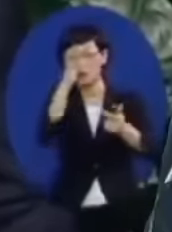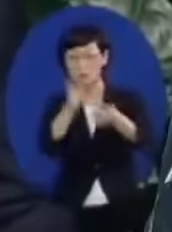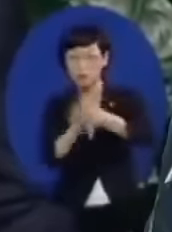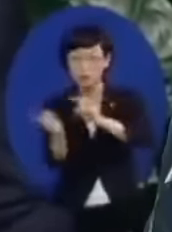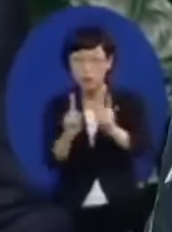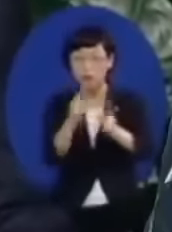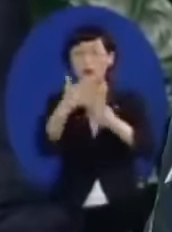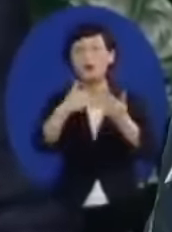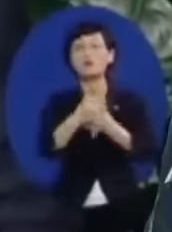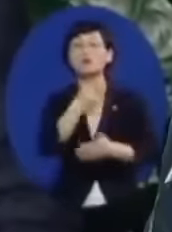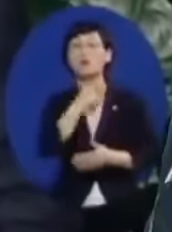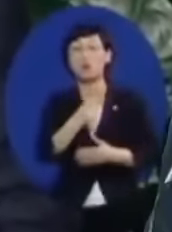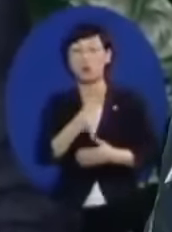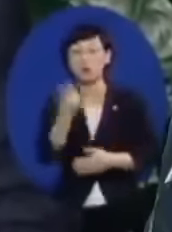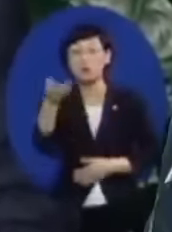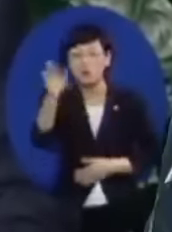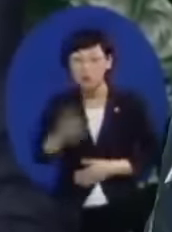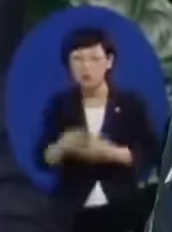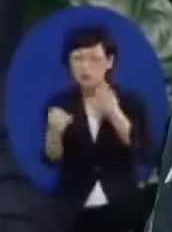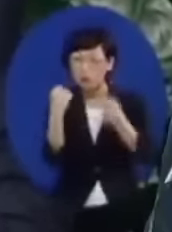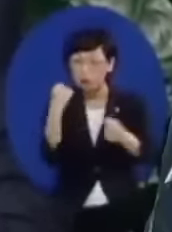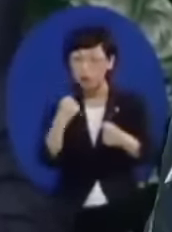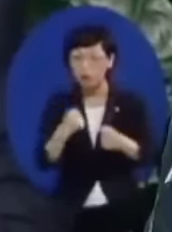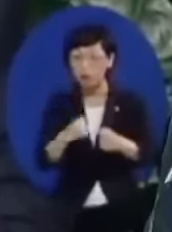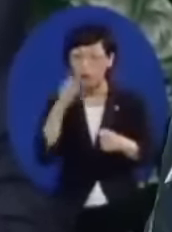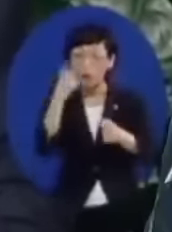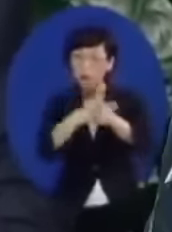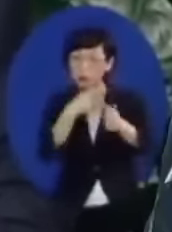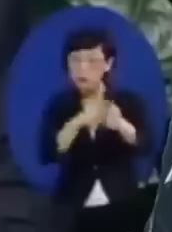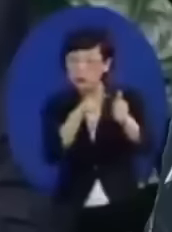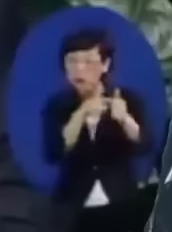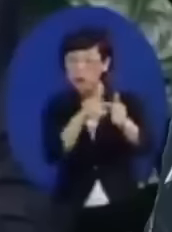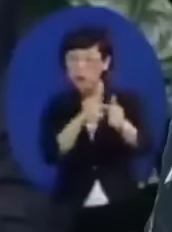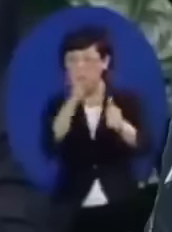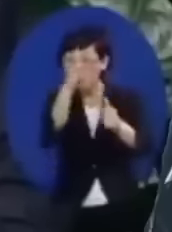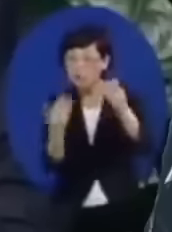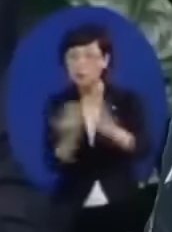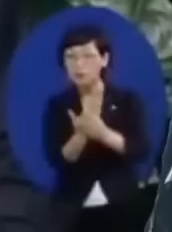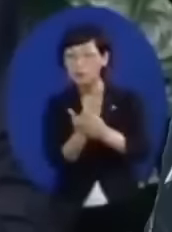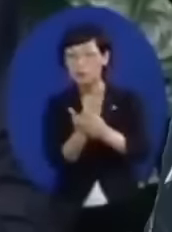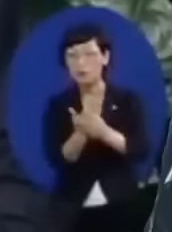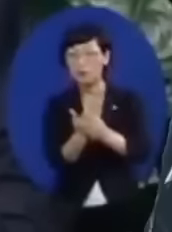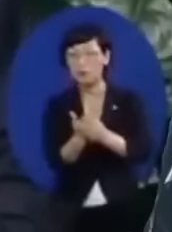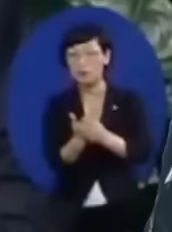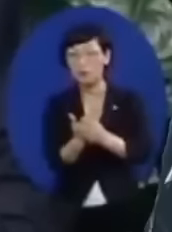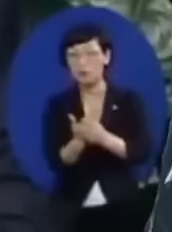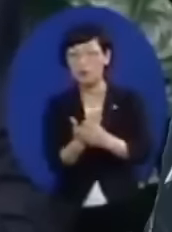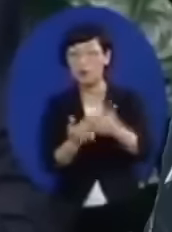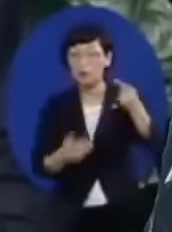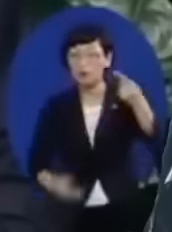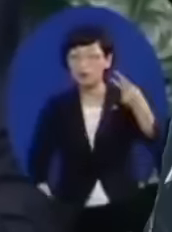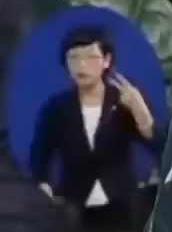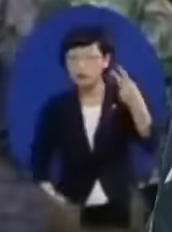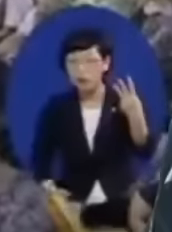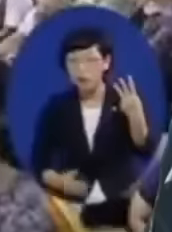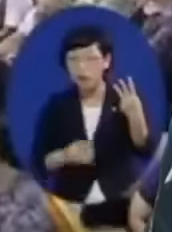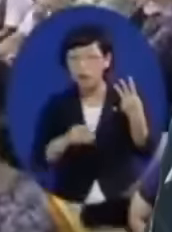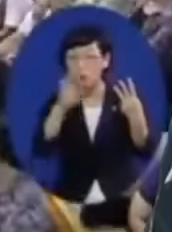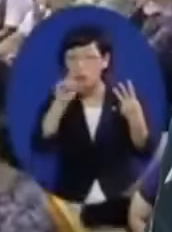하나님의 뜻입니다. 그런데도 불구하고 바울 선생은 병이 들었어요. 세 번이나 기도할